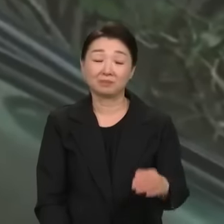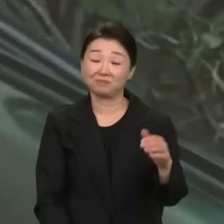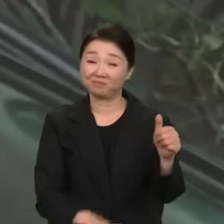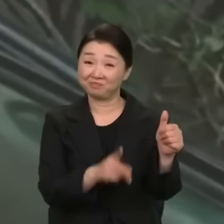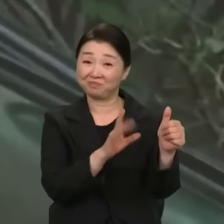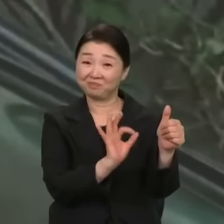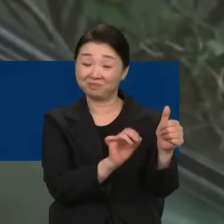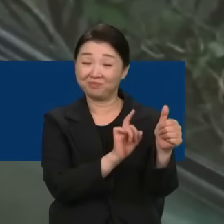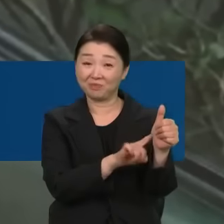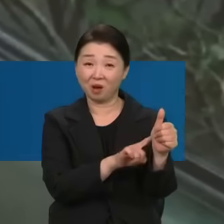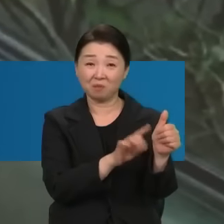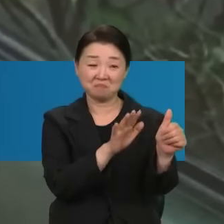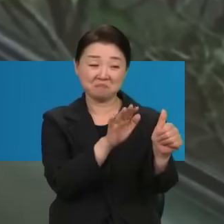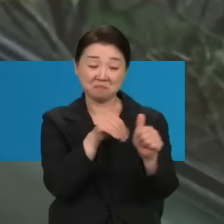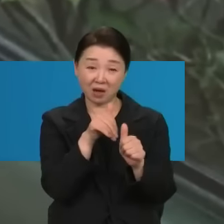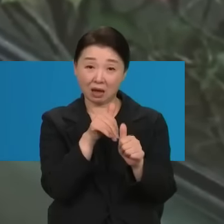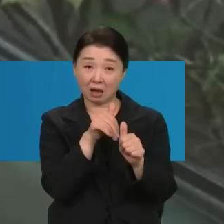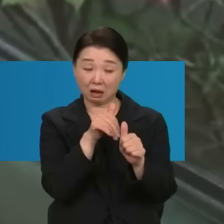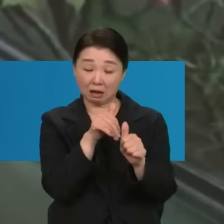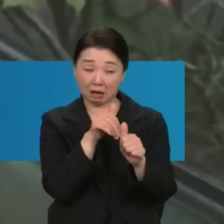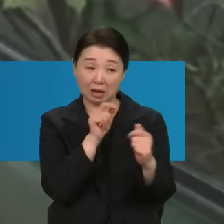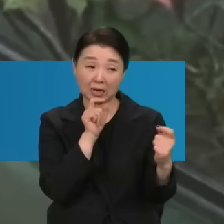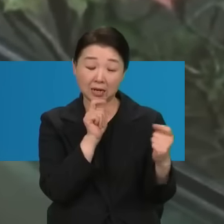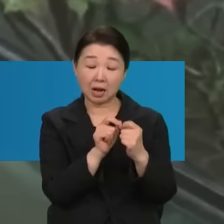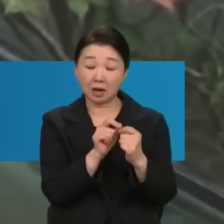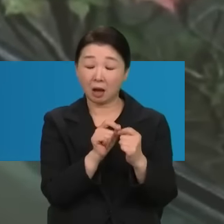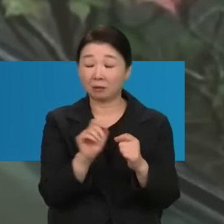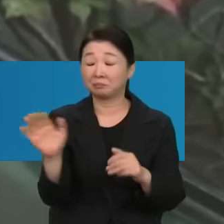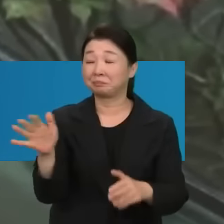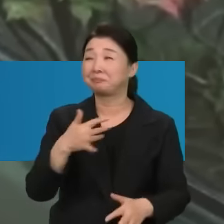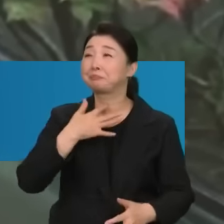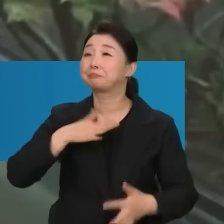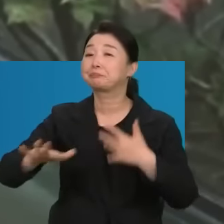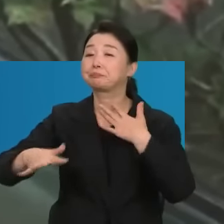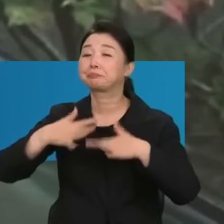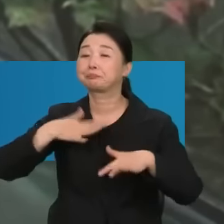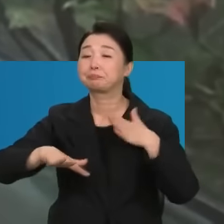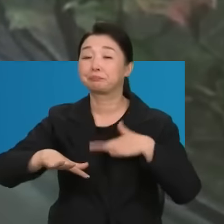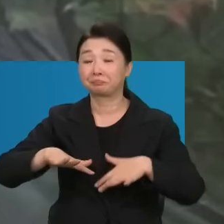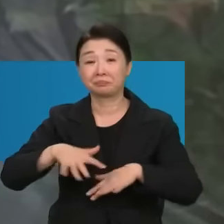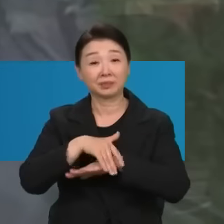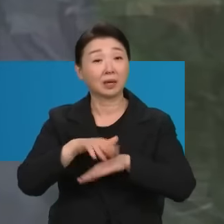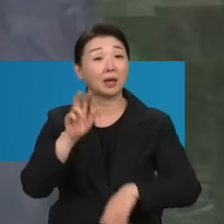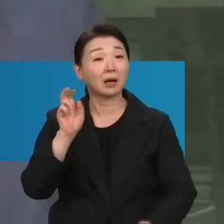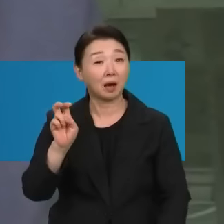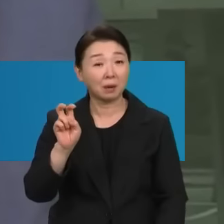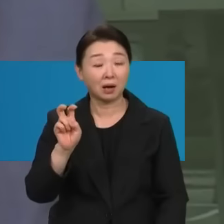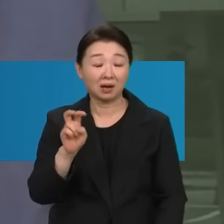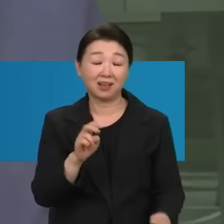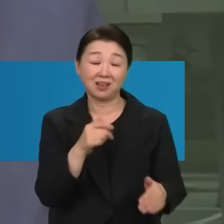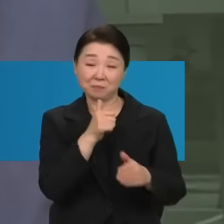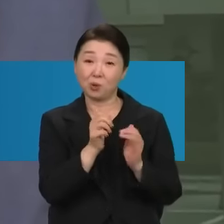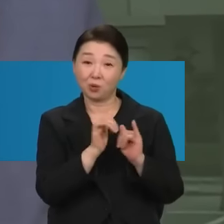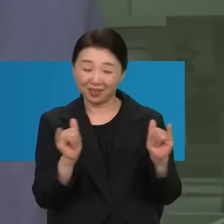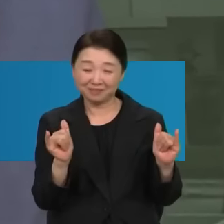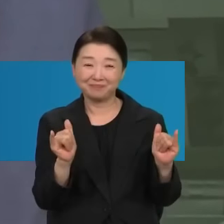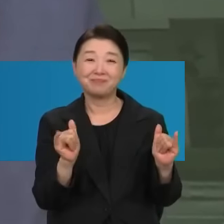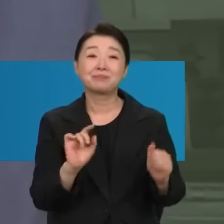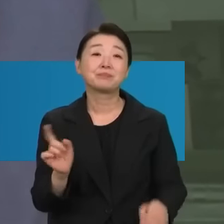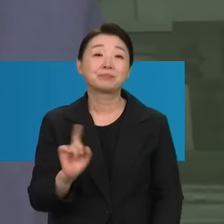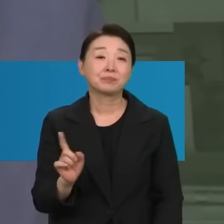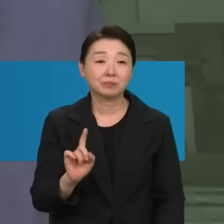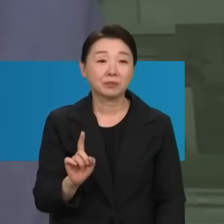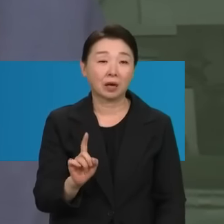일단 명태균 씨는 소환을 앞두고 의혹을 모두 부인하는 전략을 짠 걸로 보입니다. 명 씨 변호인은 저희 취재진에게